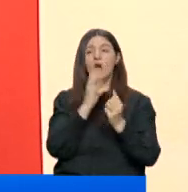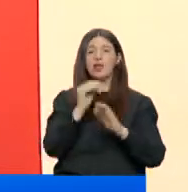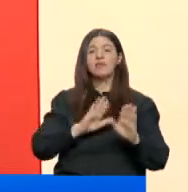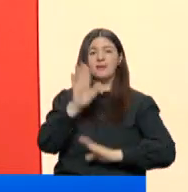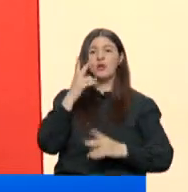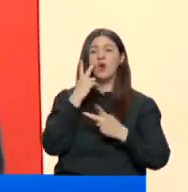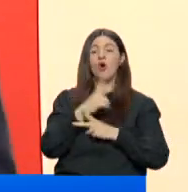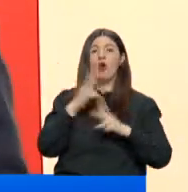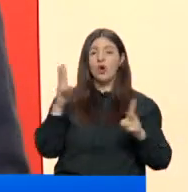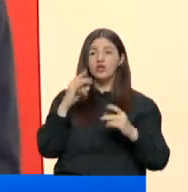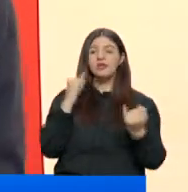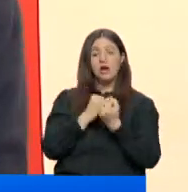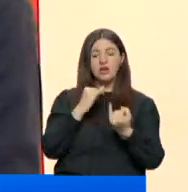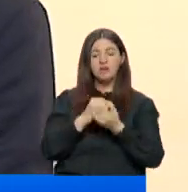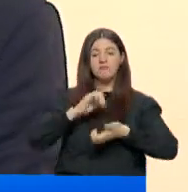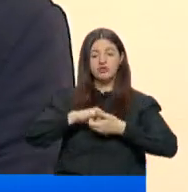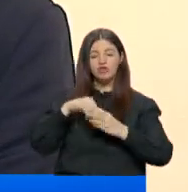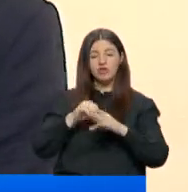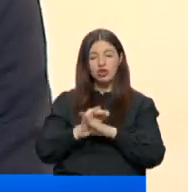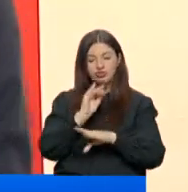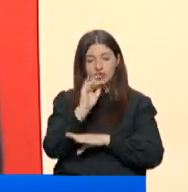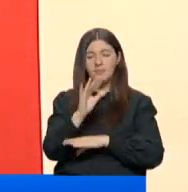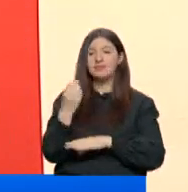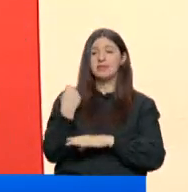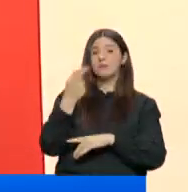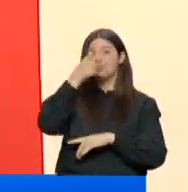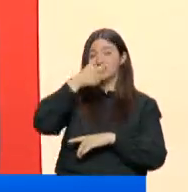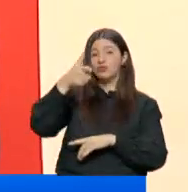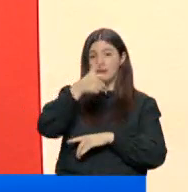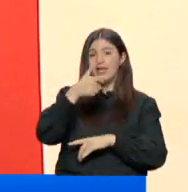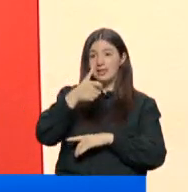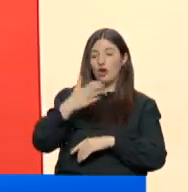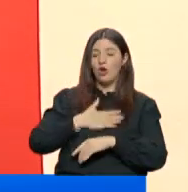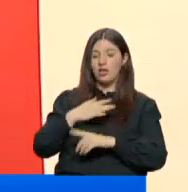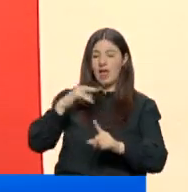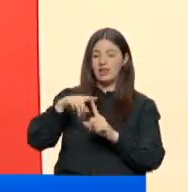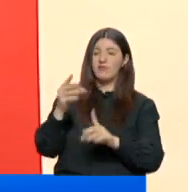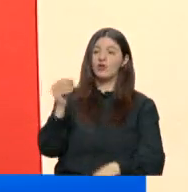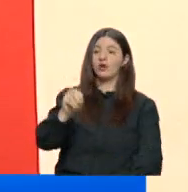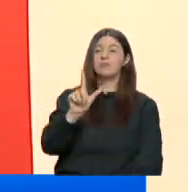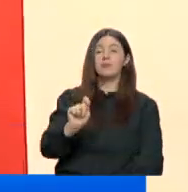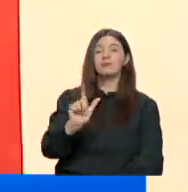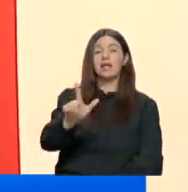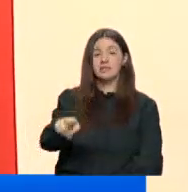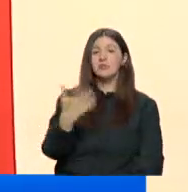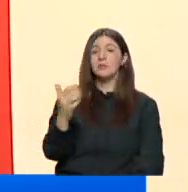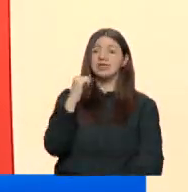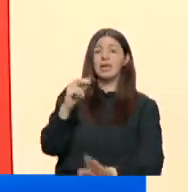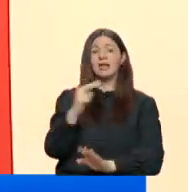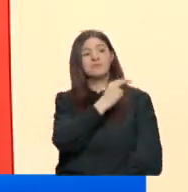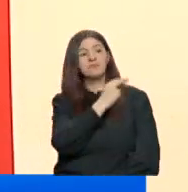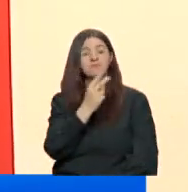demokratik, özgürlükçü, kardeşçe, barış içinde yaşayacağımız yeni bir Türkiye'yi de önümüze hedef olarak koymamız lazım. Yoksa bir geriye